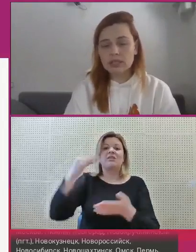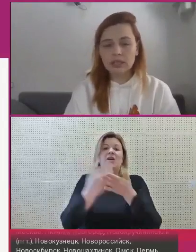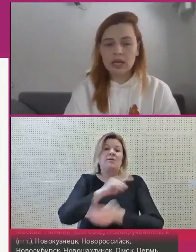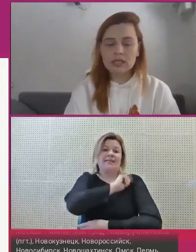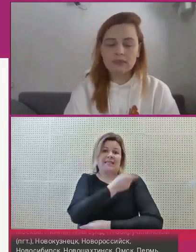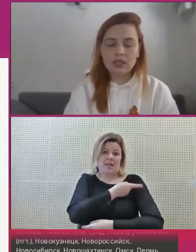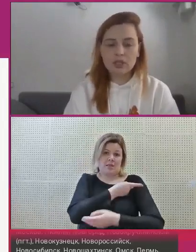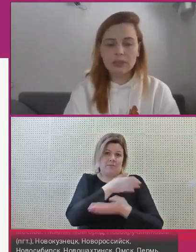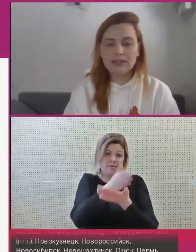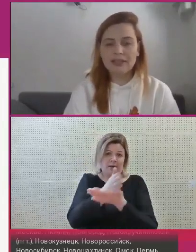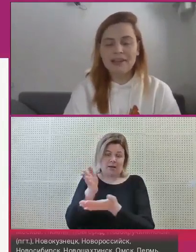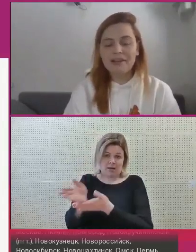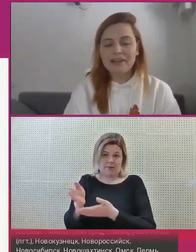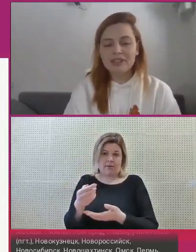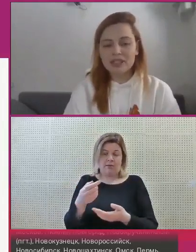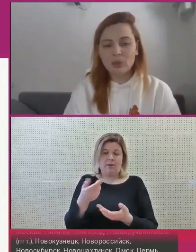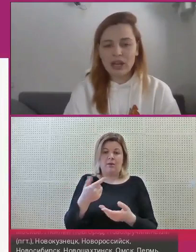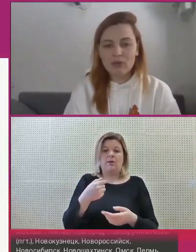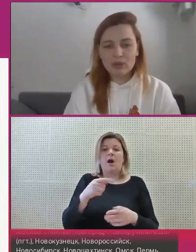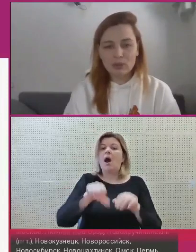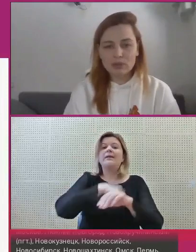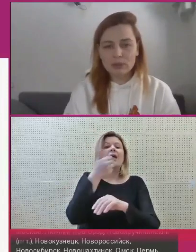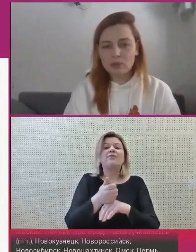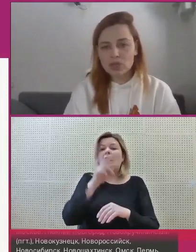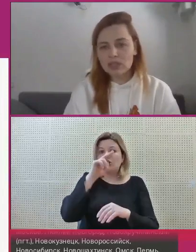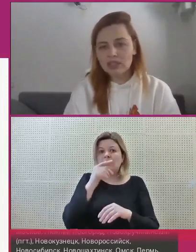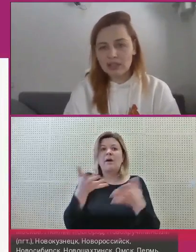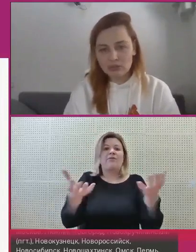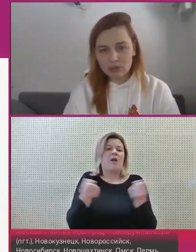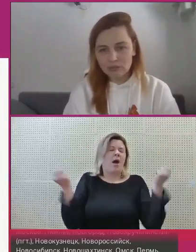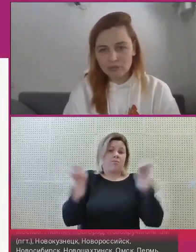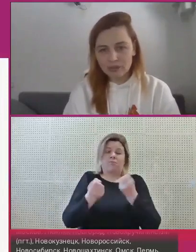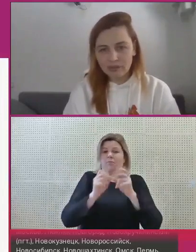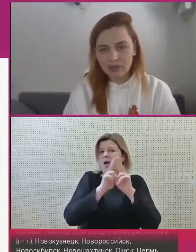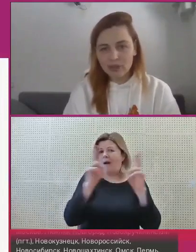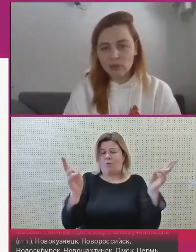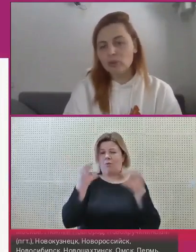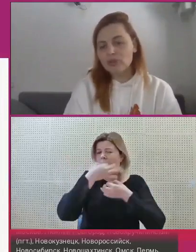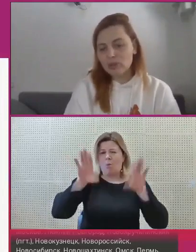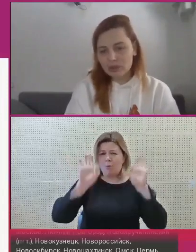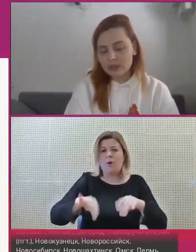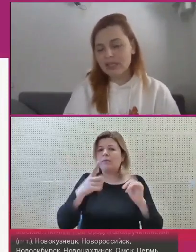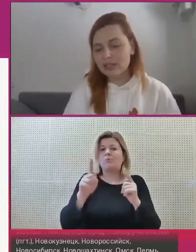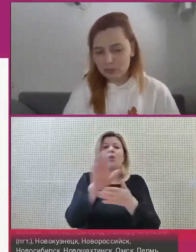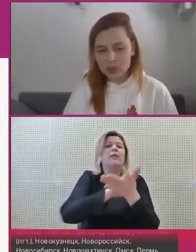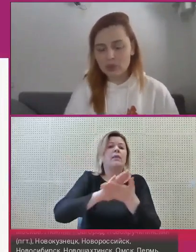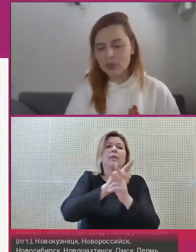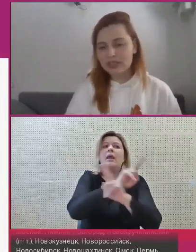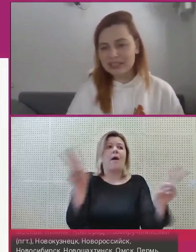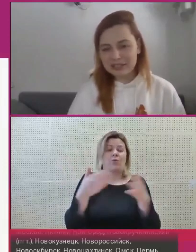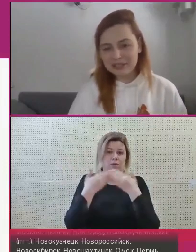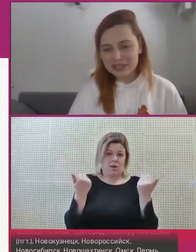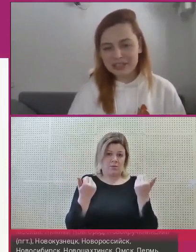пыталась, знаете, такая основная ошибка – это взять хоть кого-нибудь, потому что нет никого. Ну, то есть, я думаю,